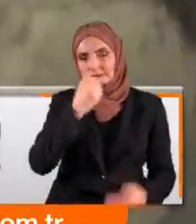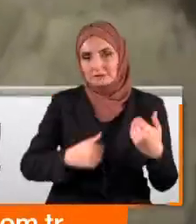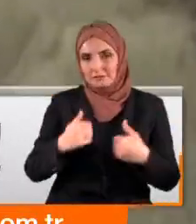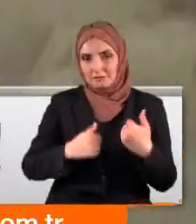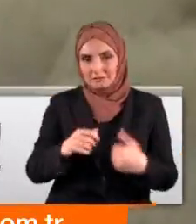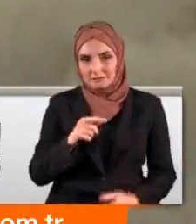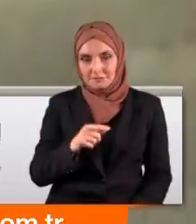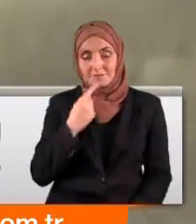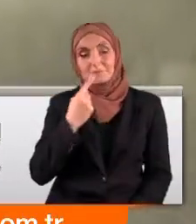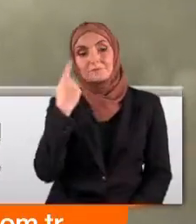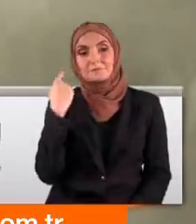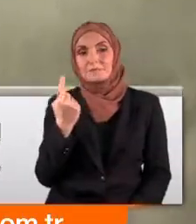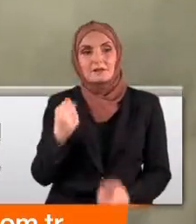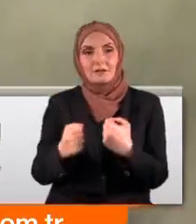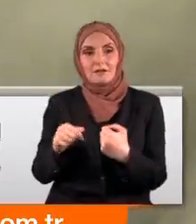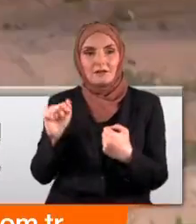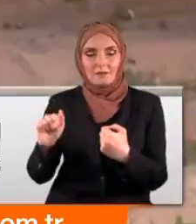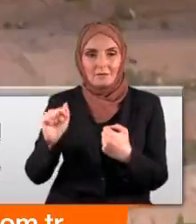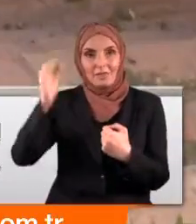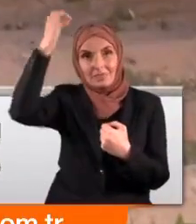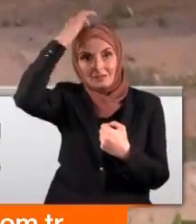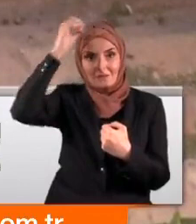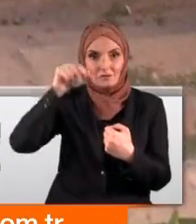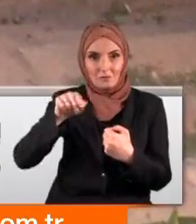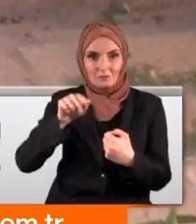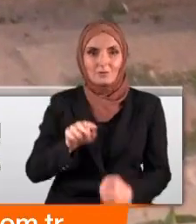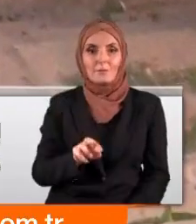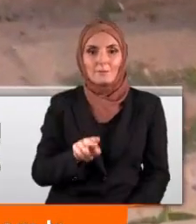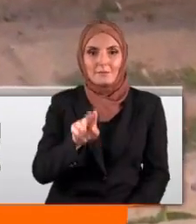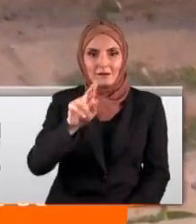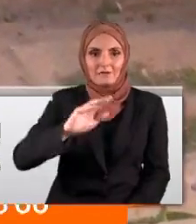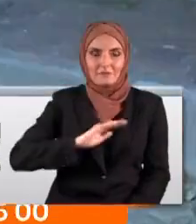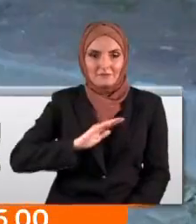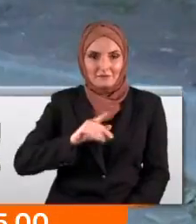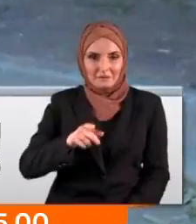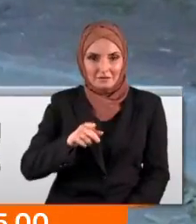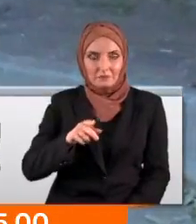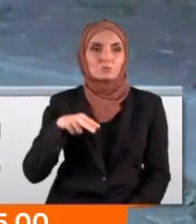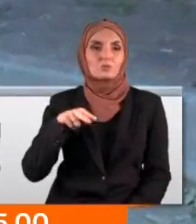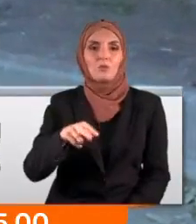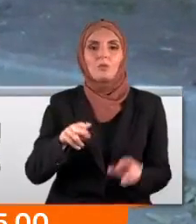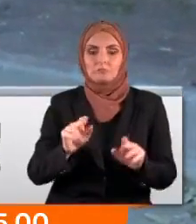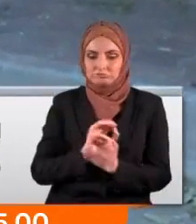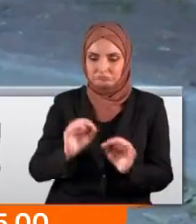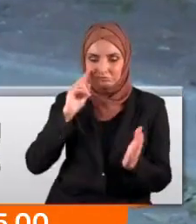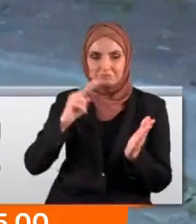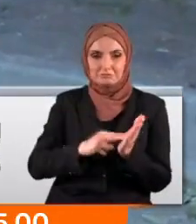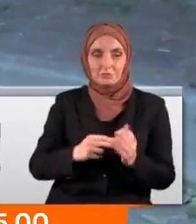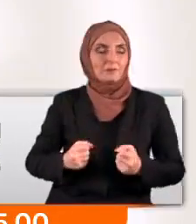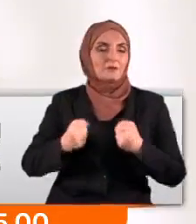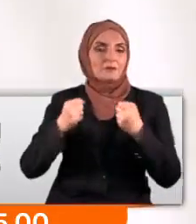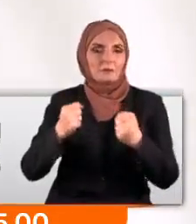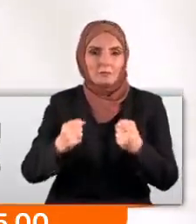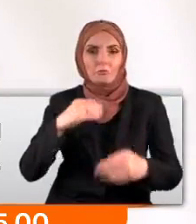Geçen senede bir araç yine navigasyonun merdivenli bir yokuşu yol gibi göstermesi sonucu takla atmış ve sürücüsü ölümden